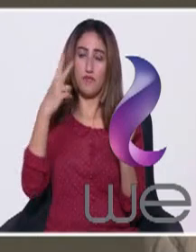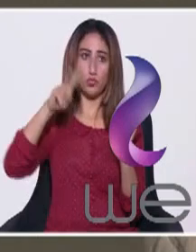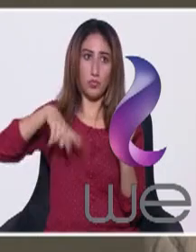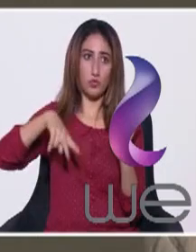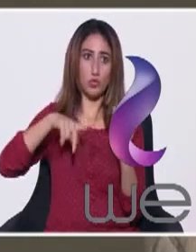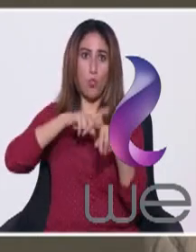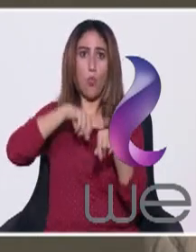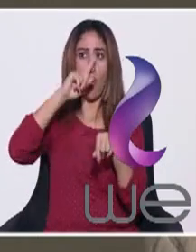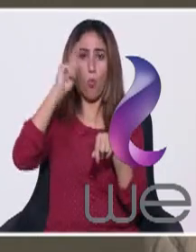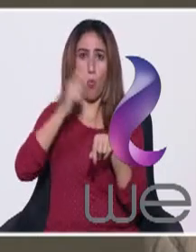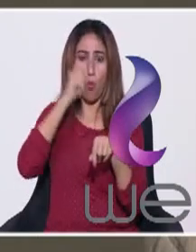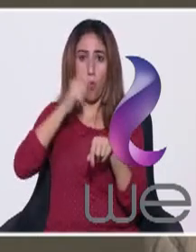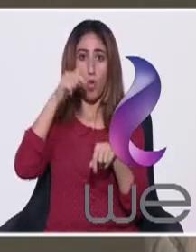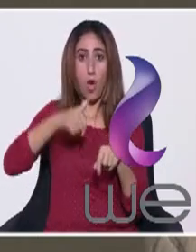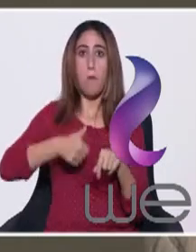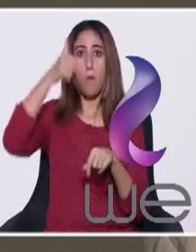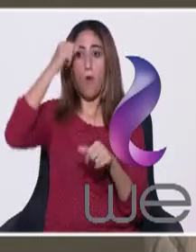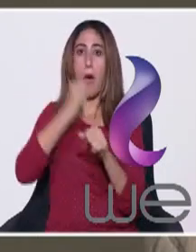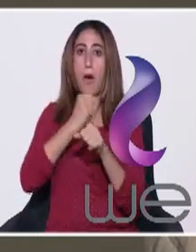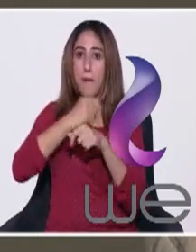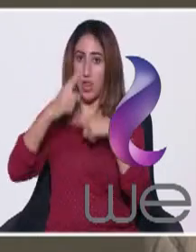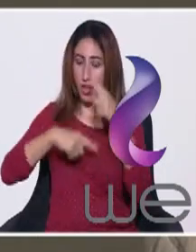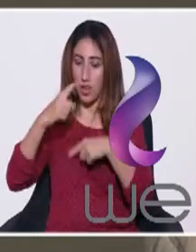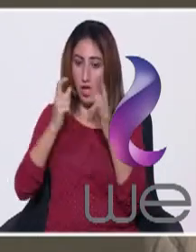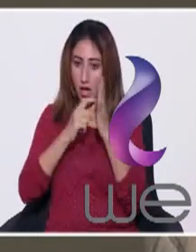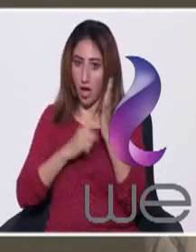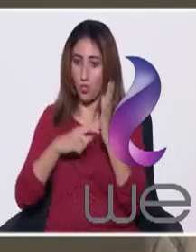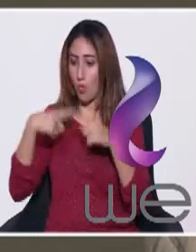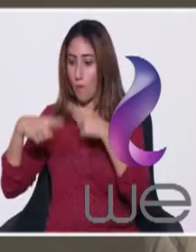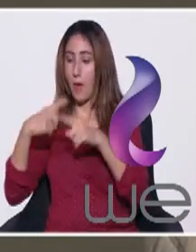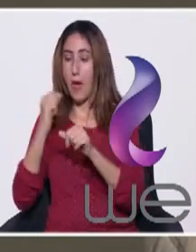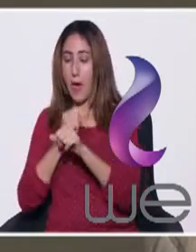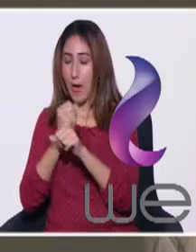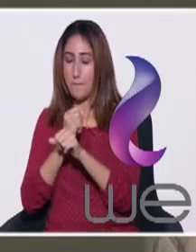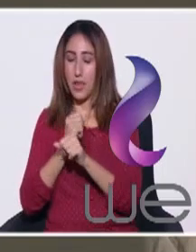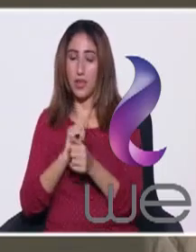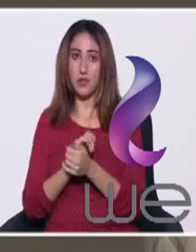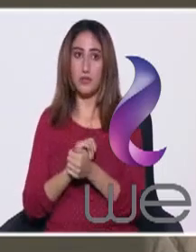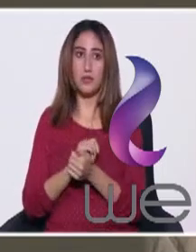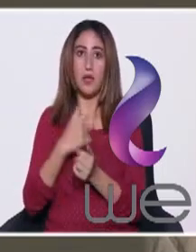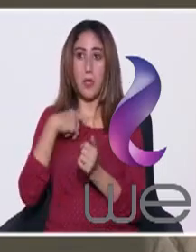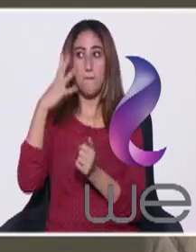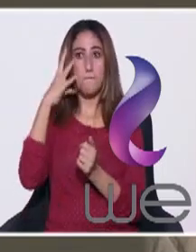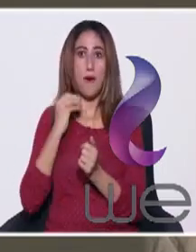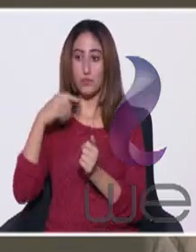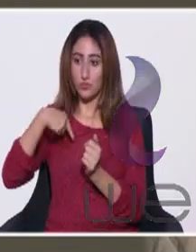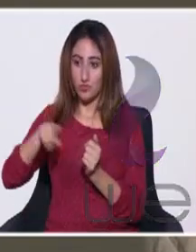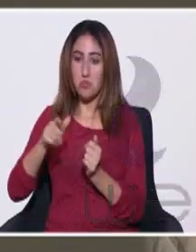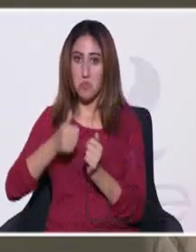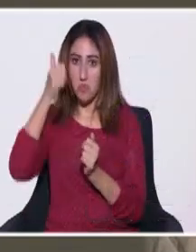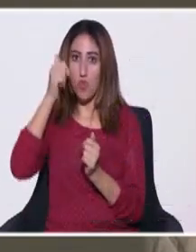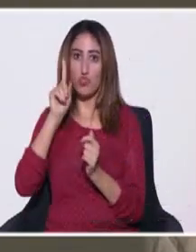كبير جدا بين ده وده. ده بدأ يتطبق فعلا وبدأ يبقى فيه حاجات مبشرة جدا جدا،